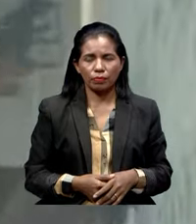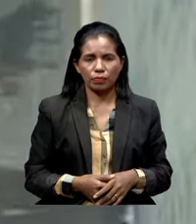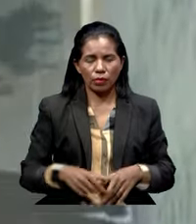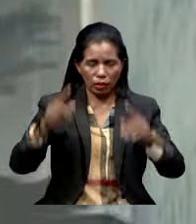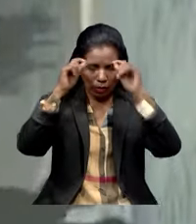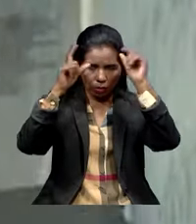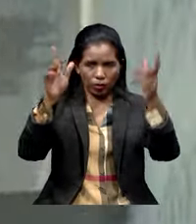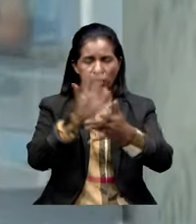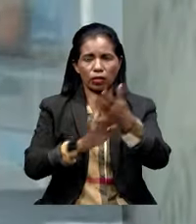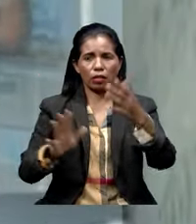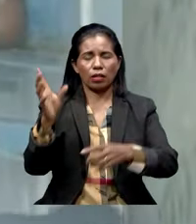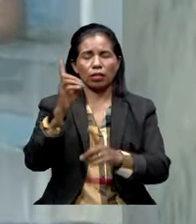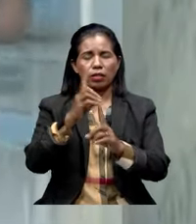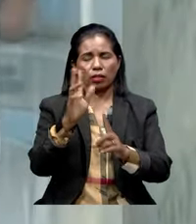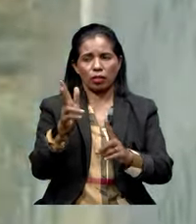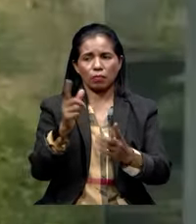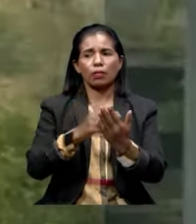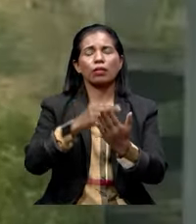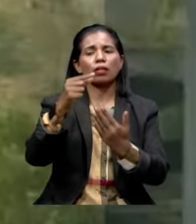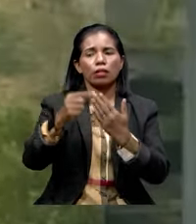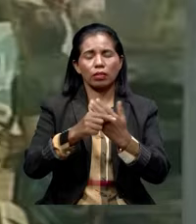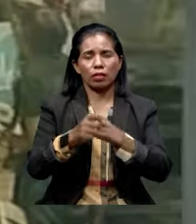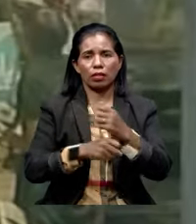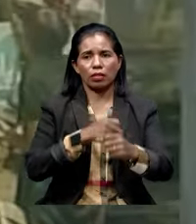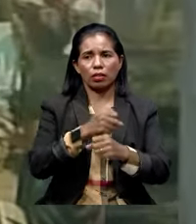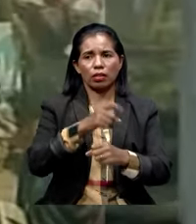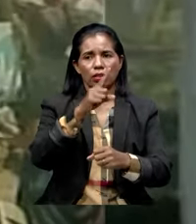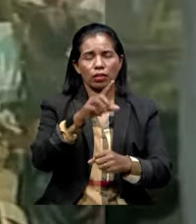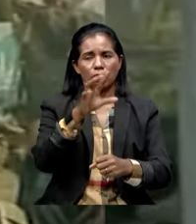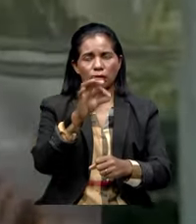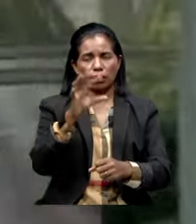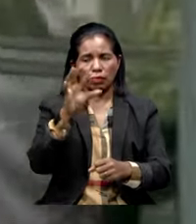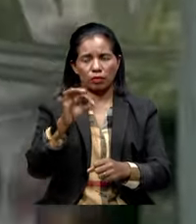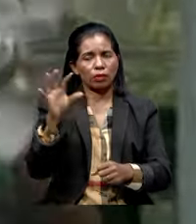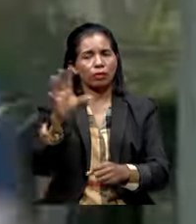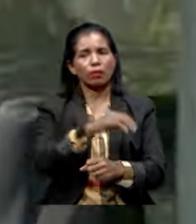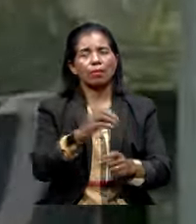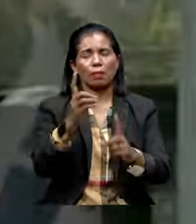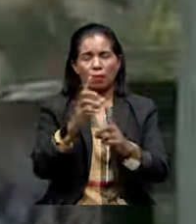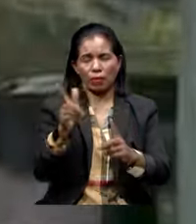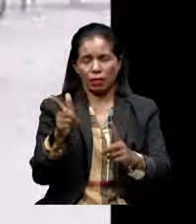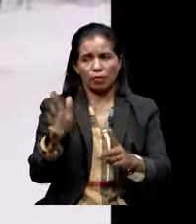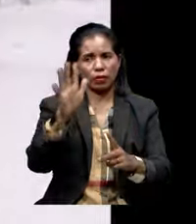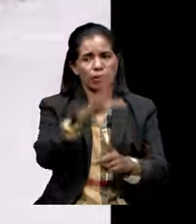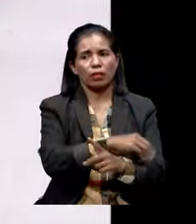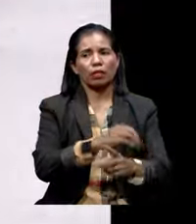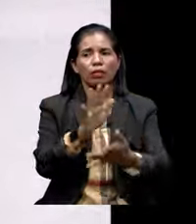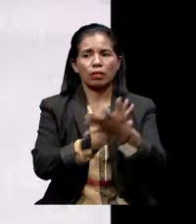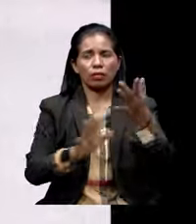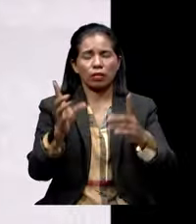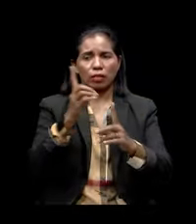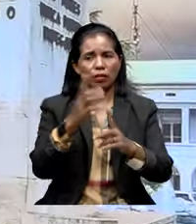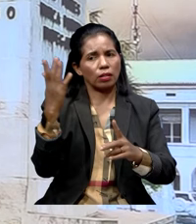Timor-Leste celebra Loron Consulta Popular 30 de agosto, Tina Ngrimwira Tusiasia Nures in Sia, Medala Ronu Res in Lima, Iha Ambito Celebrasan Loron